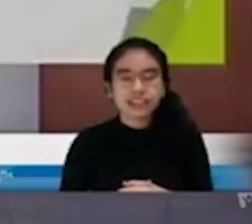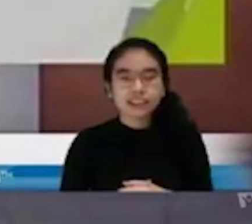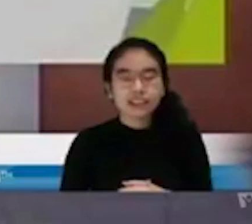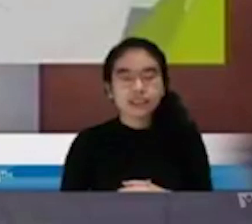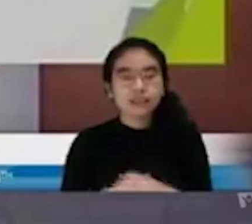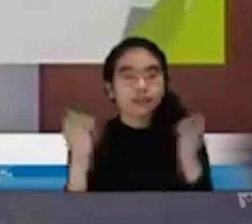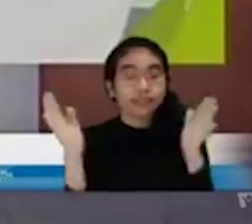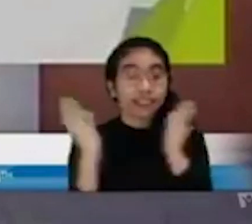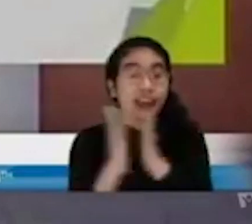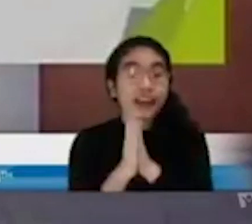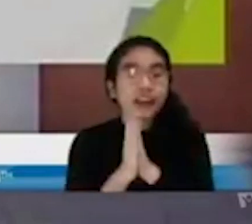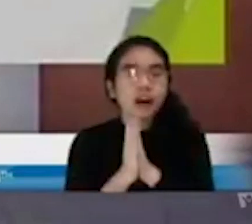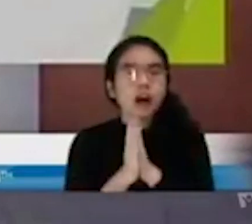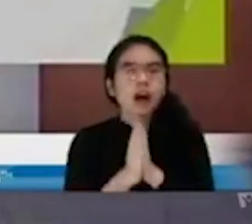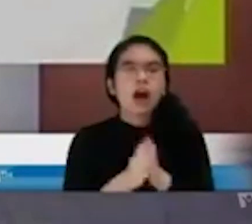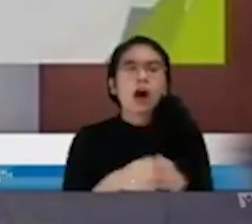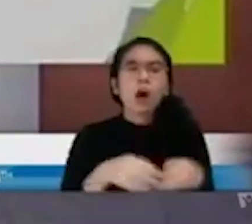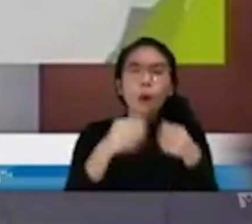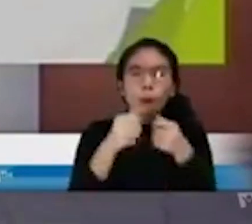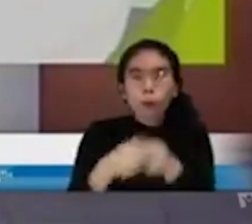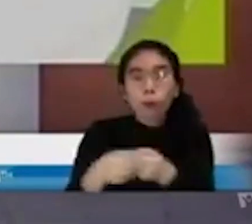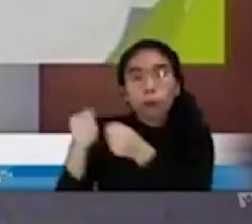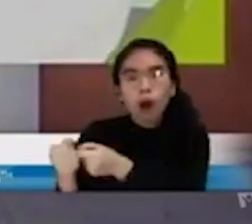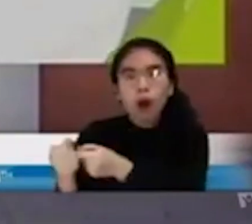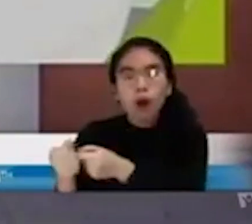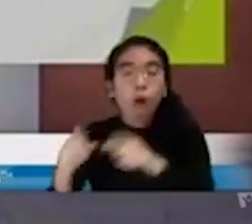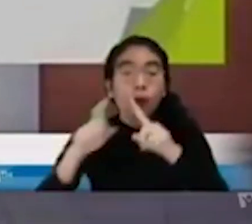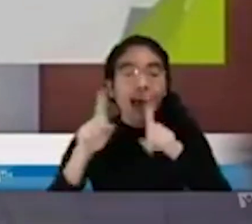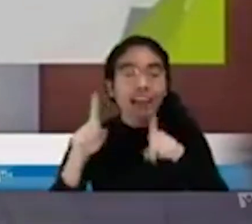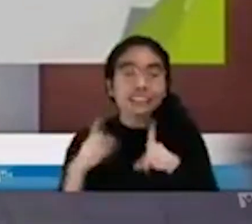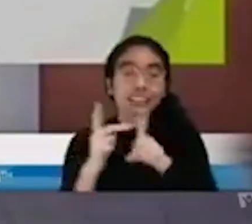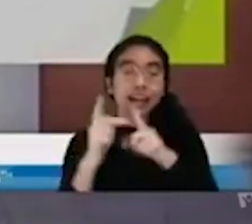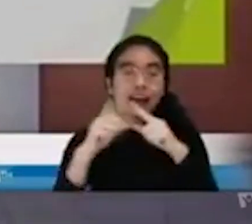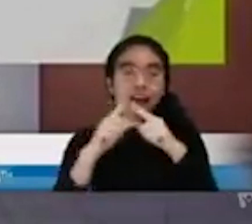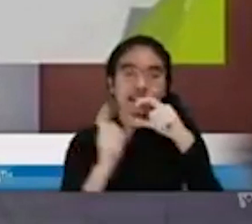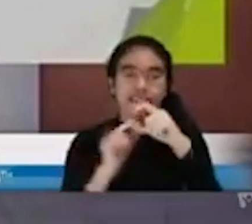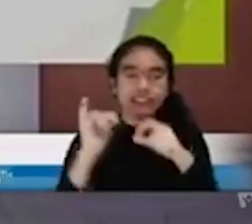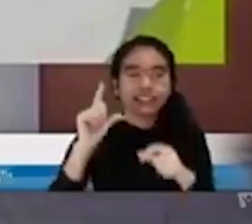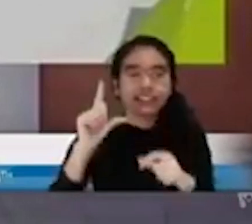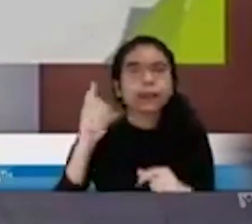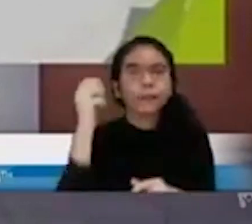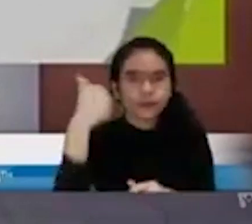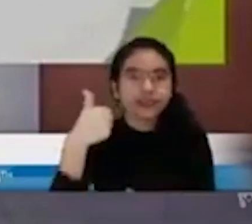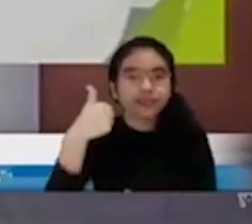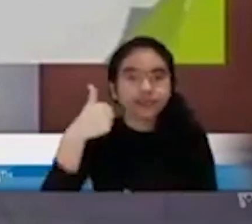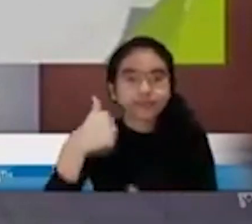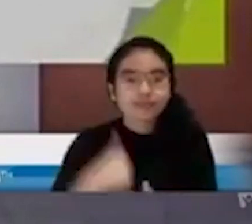hasil menjadi sehat dan sembuh. Inner